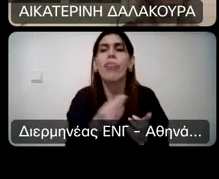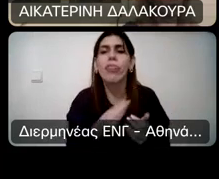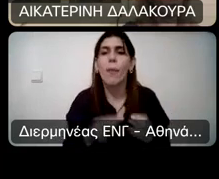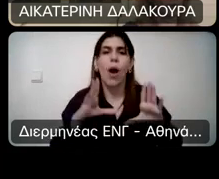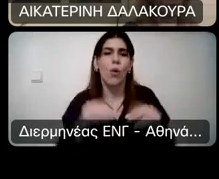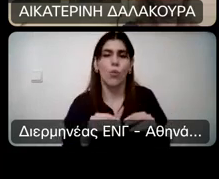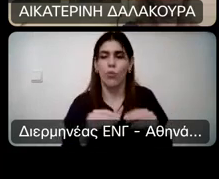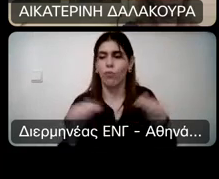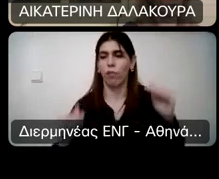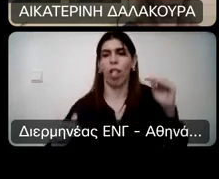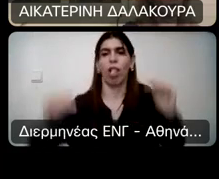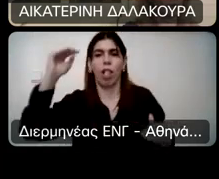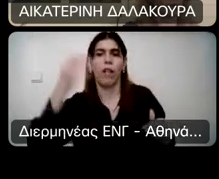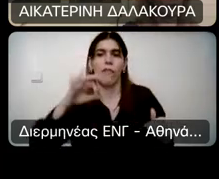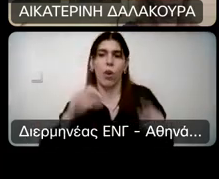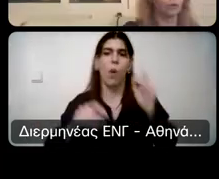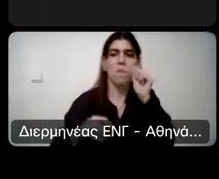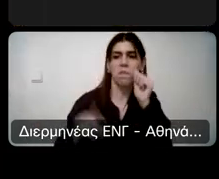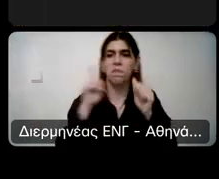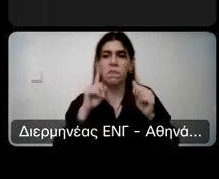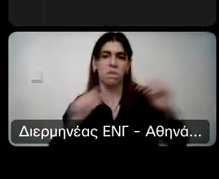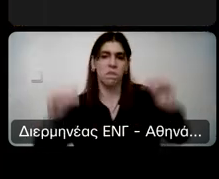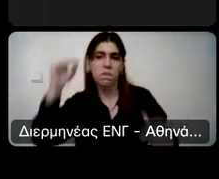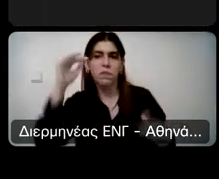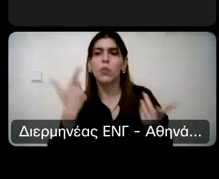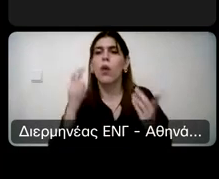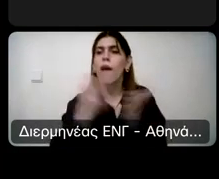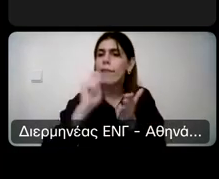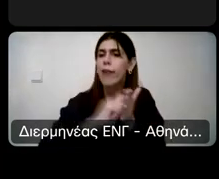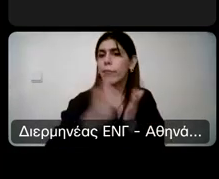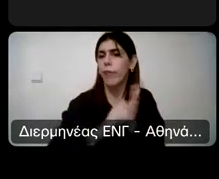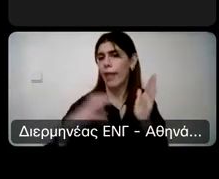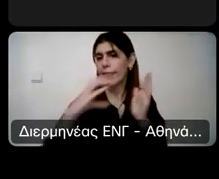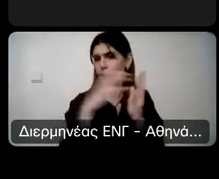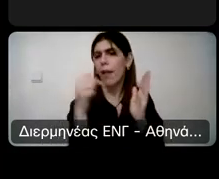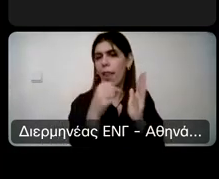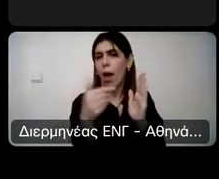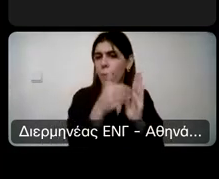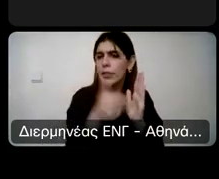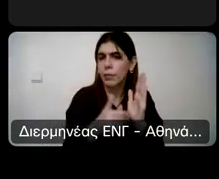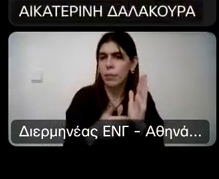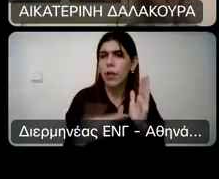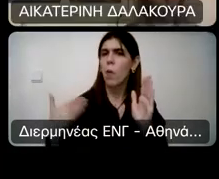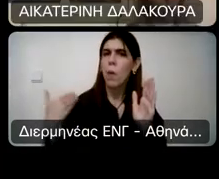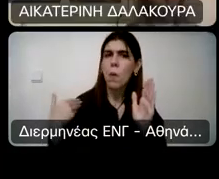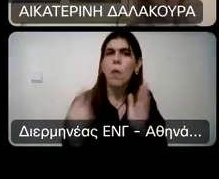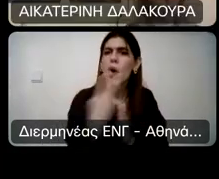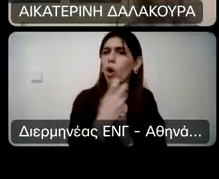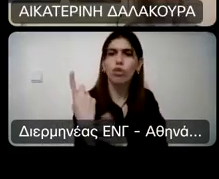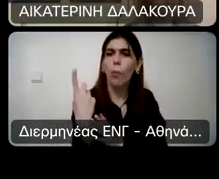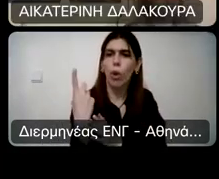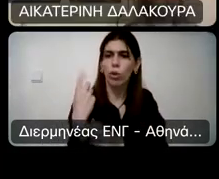ορατότητας των φύλων στον επίσημο γραπτό λόγο στον ευρωπαϊκό χώρο έχει ήδη απασχολήσει από τις αρχές του 21ου αιώνα